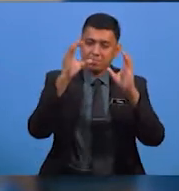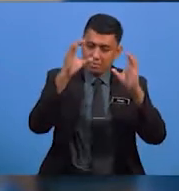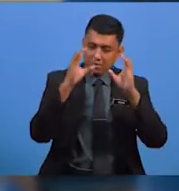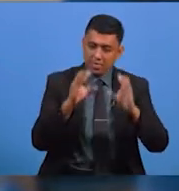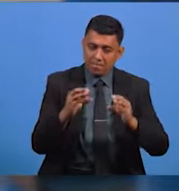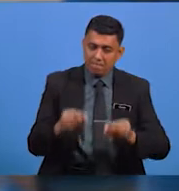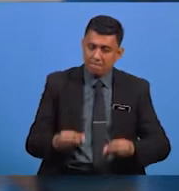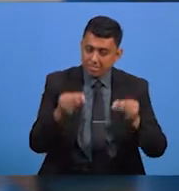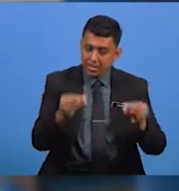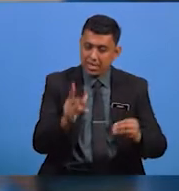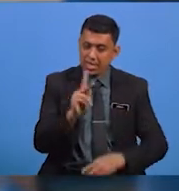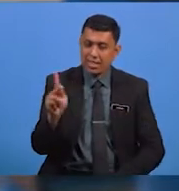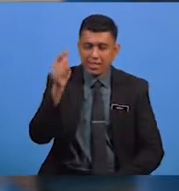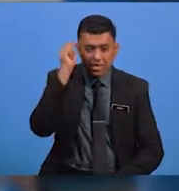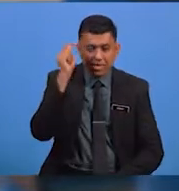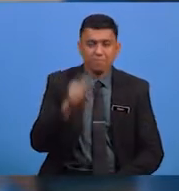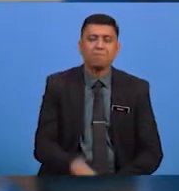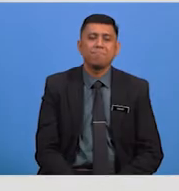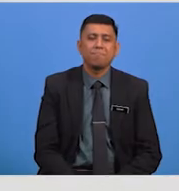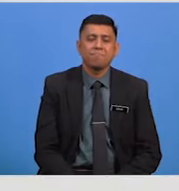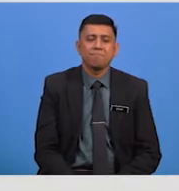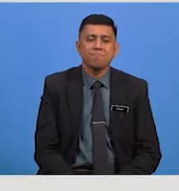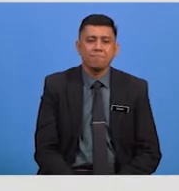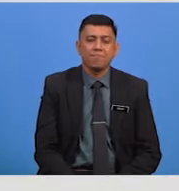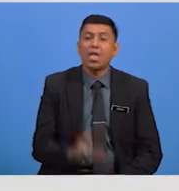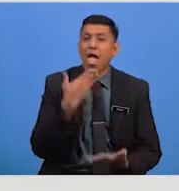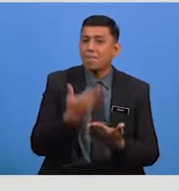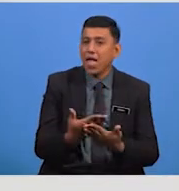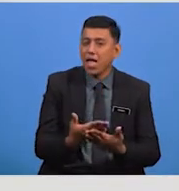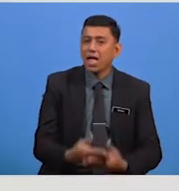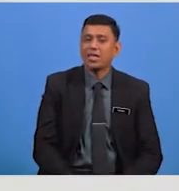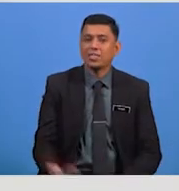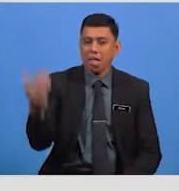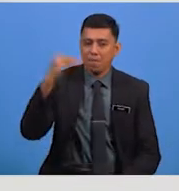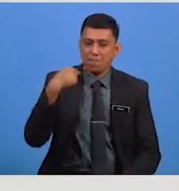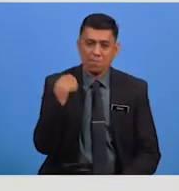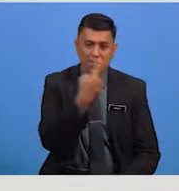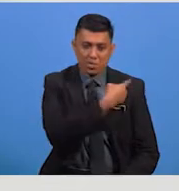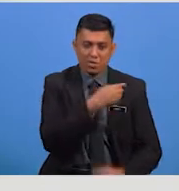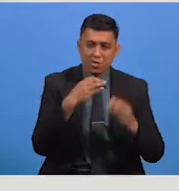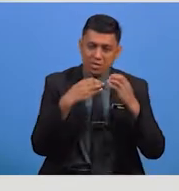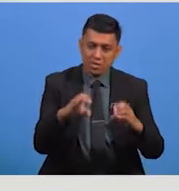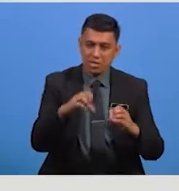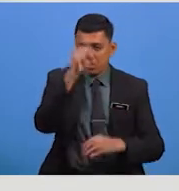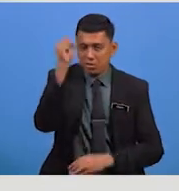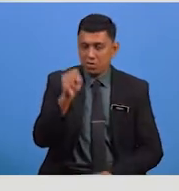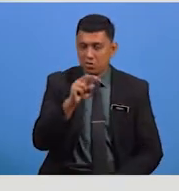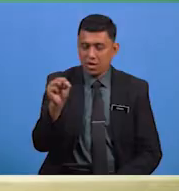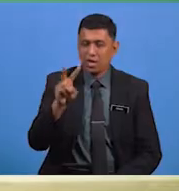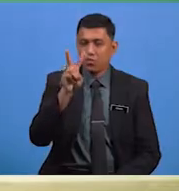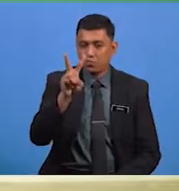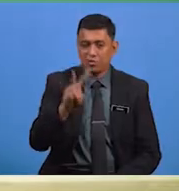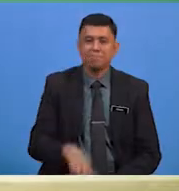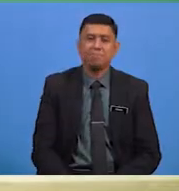yang cikgu berikan tadi? Baik, mari kita cuba soalan kedua.